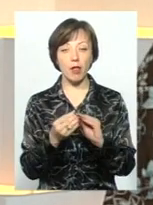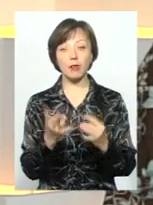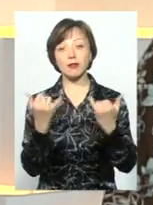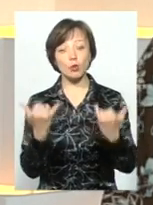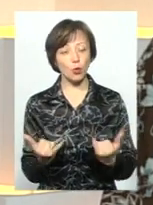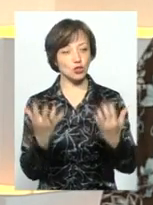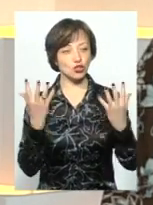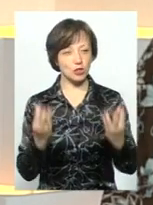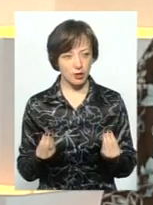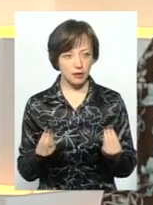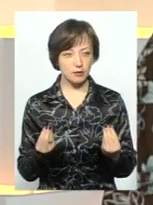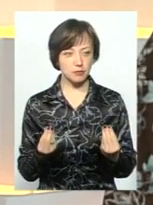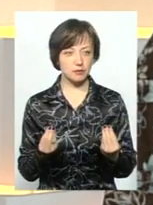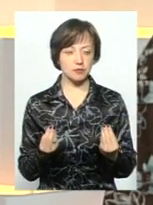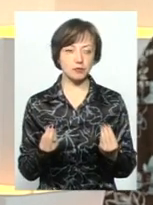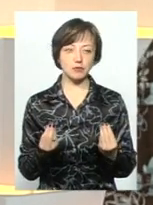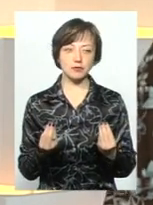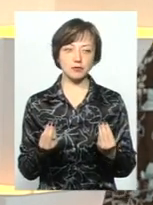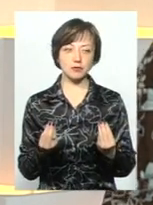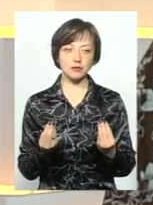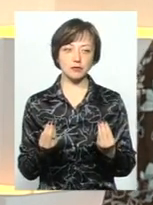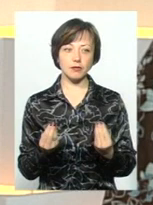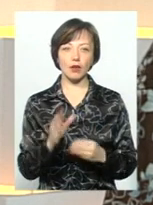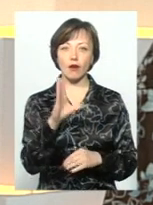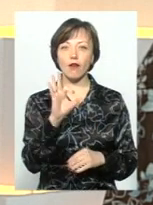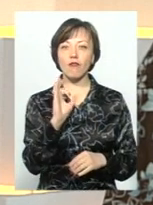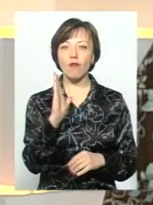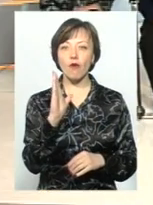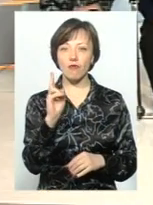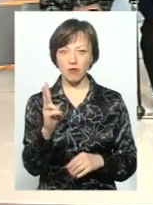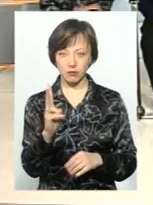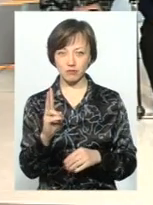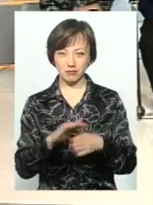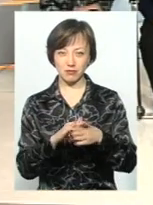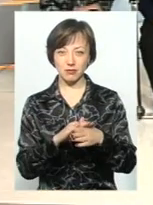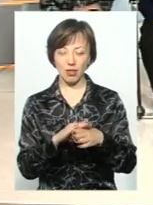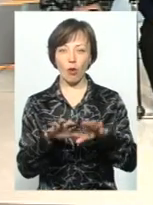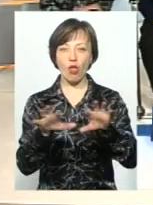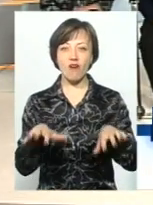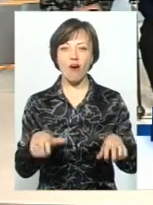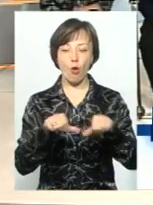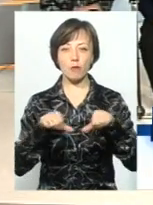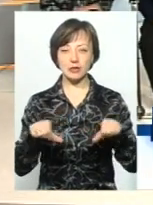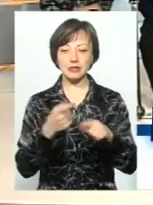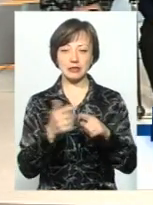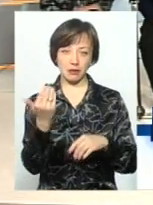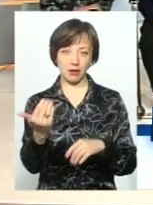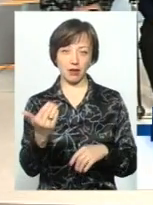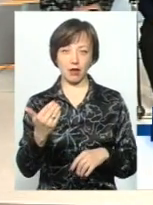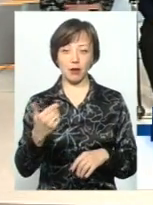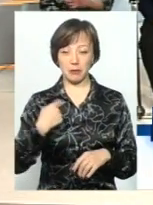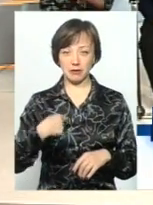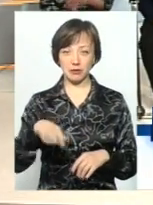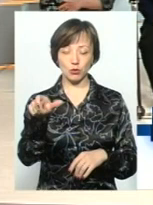сьогоднішній день Вовк – це є людина президента, і нікому, ні для кого не є секретом,